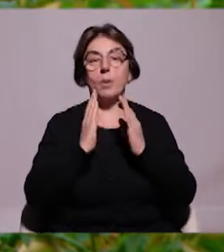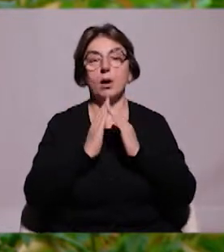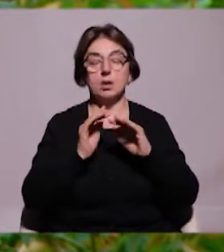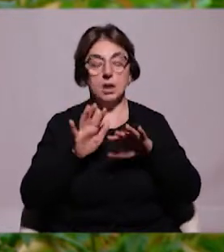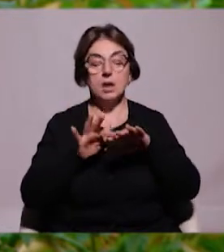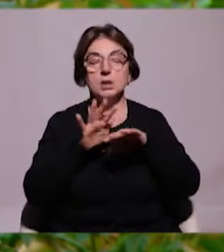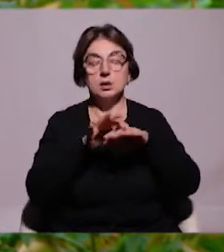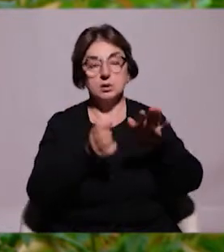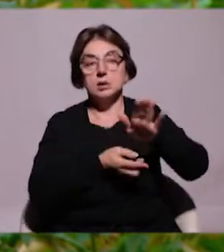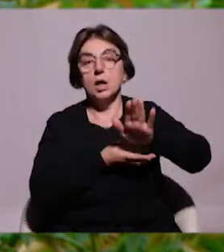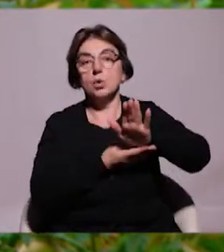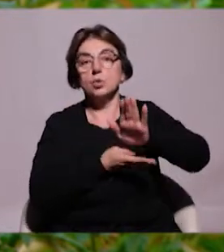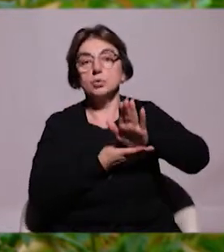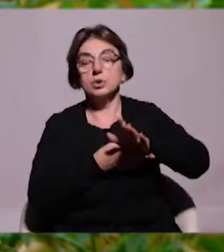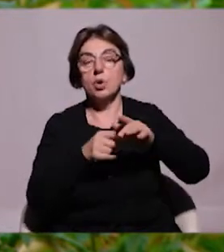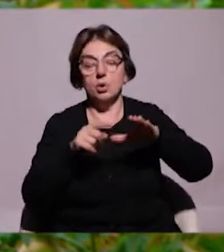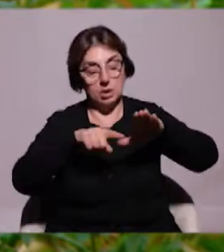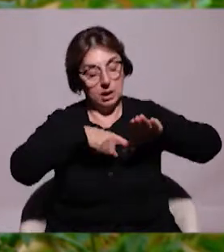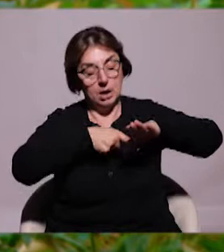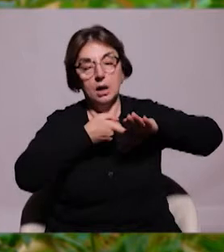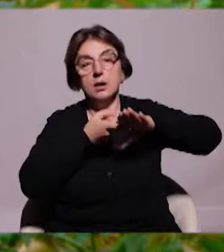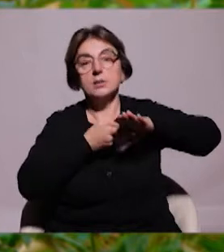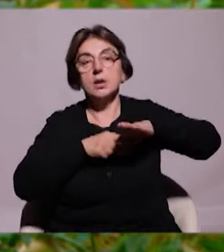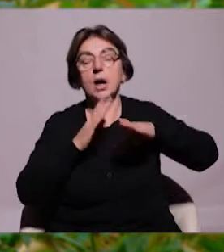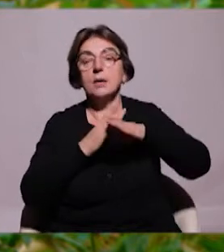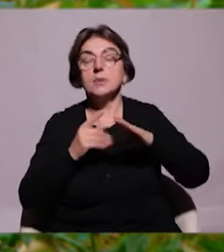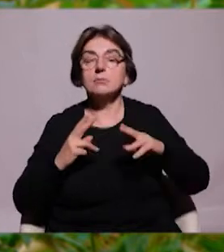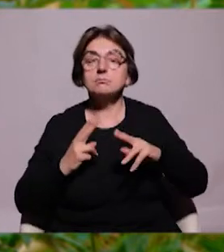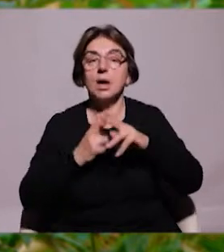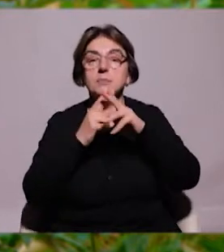და ქუსლზე, ხოლო თაღი ამცირებს